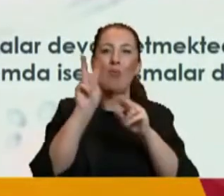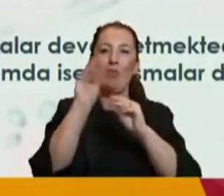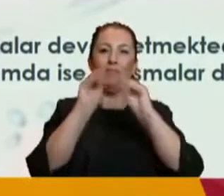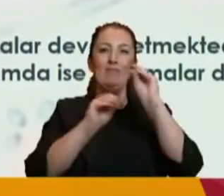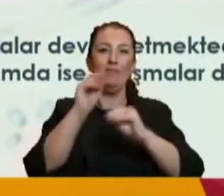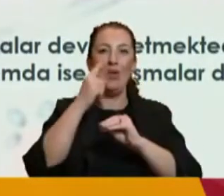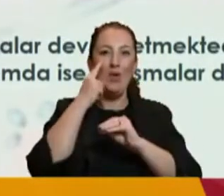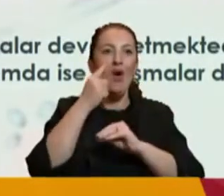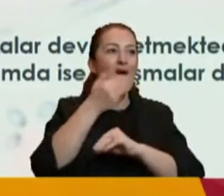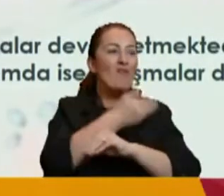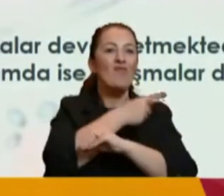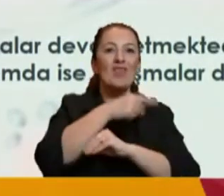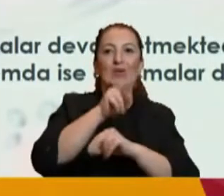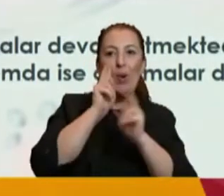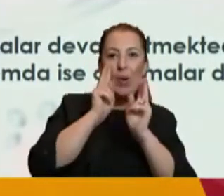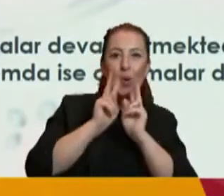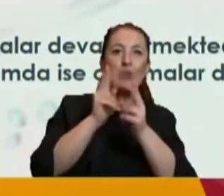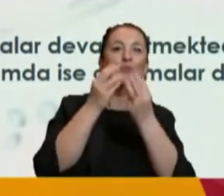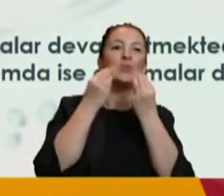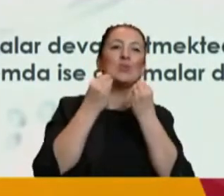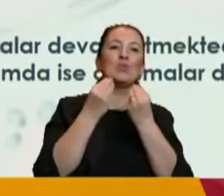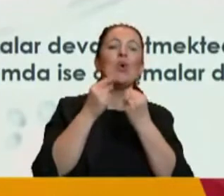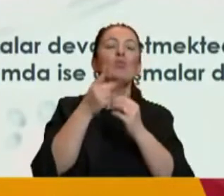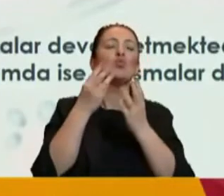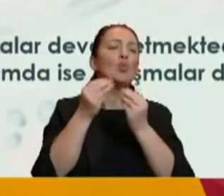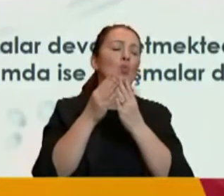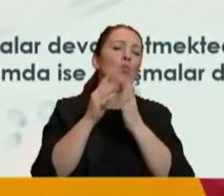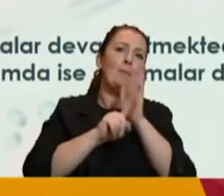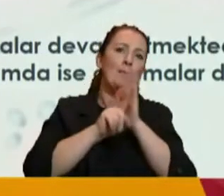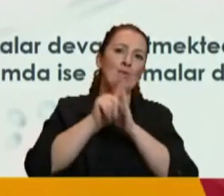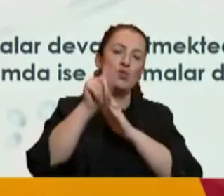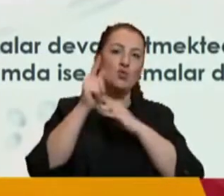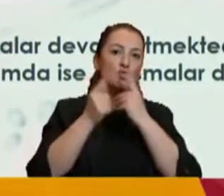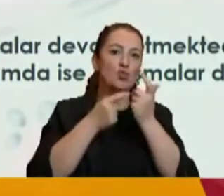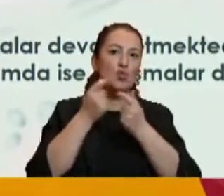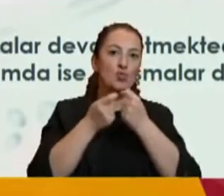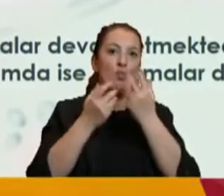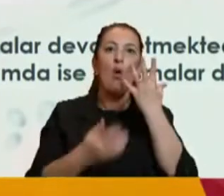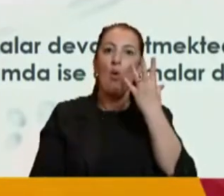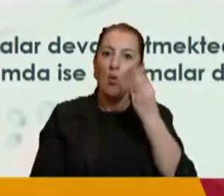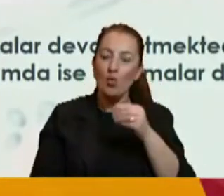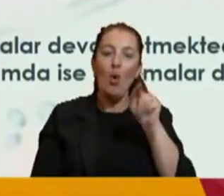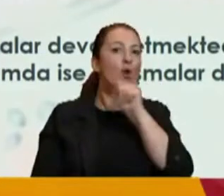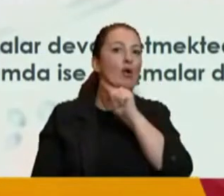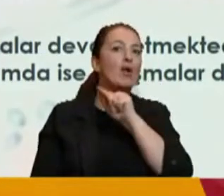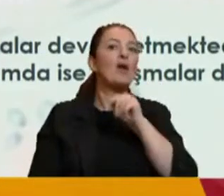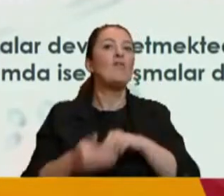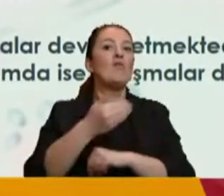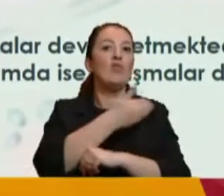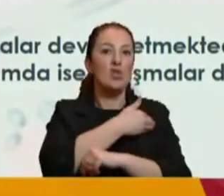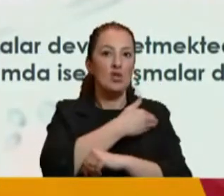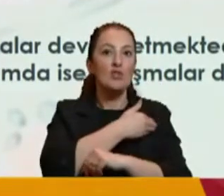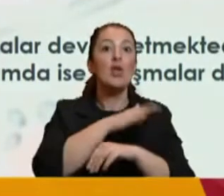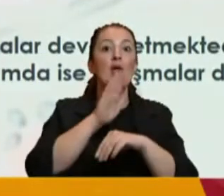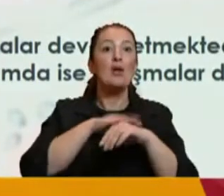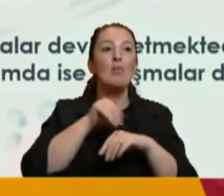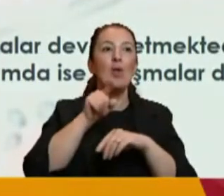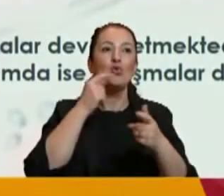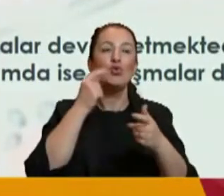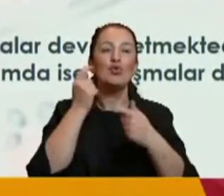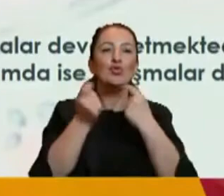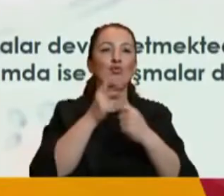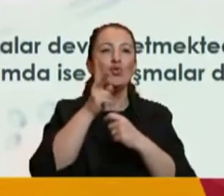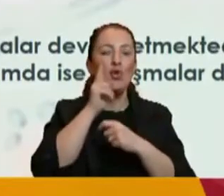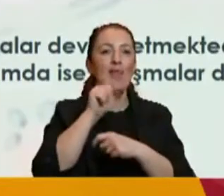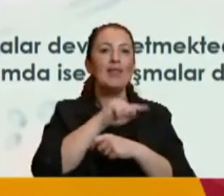istifadesine sunuyoruz bu çok başarılı çalışma oluyor Oradaki vatandaşlar da yapılan bu çalışmalardan